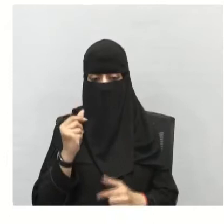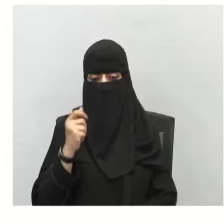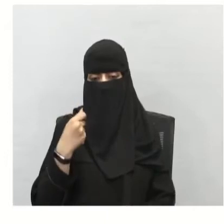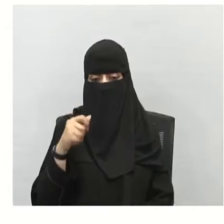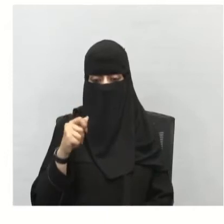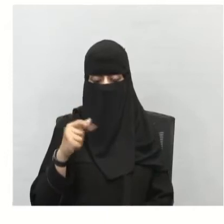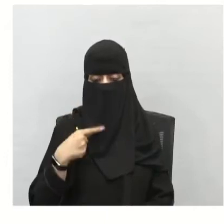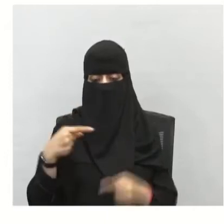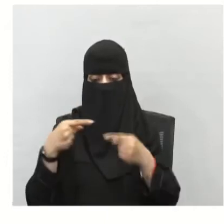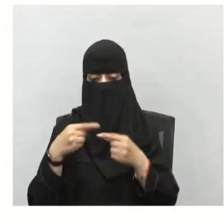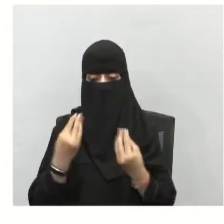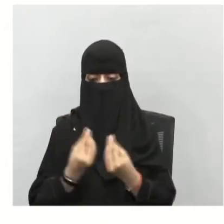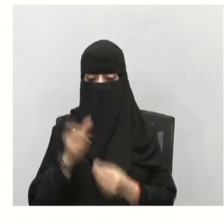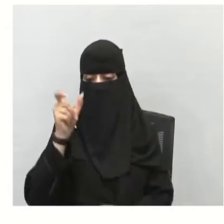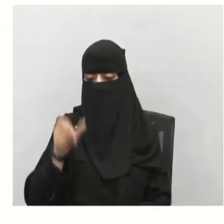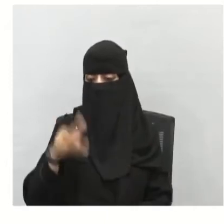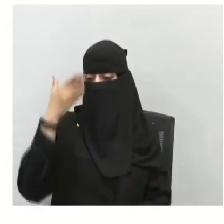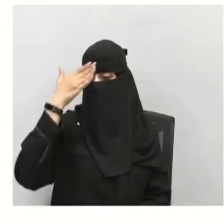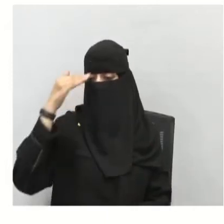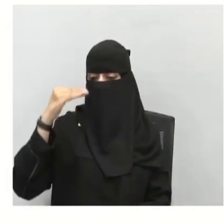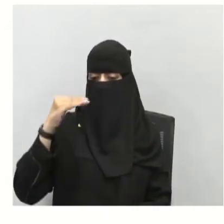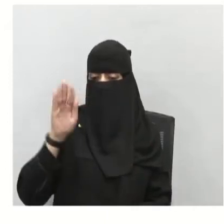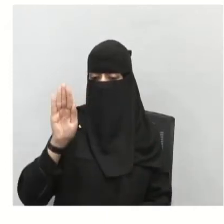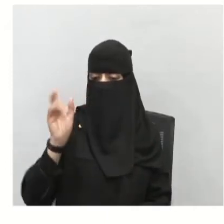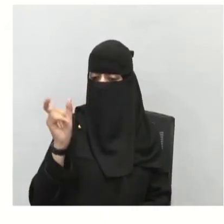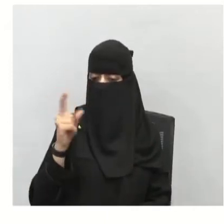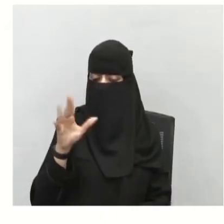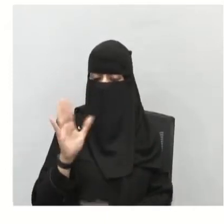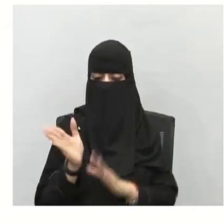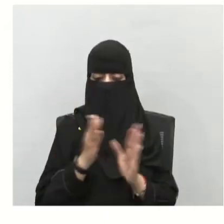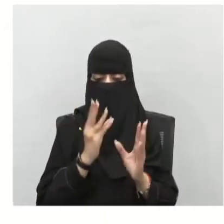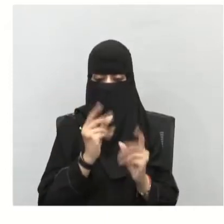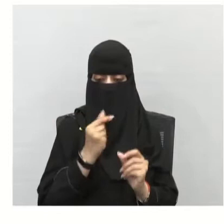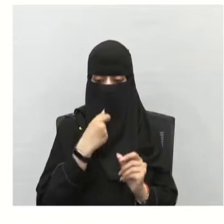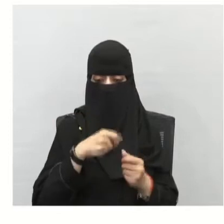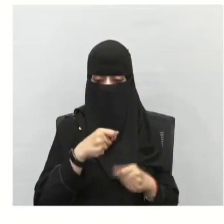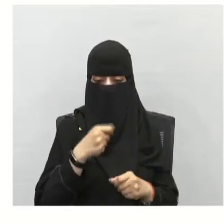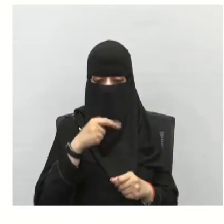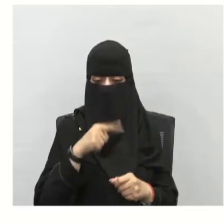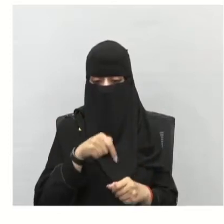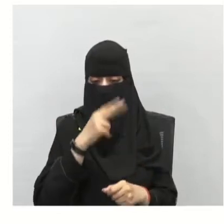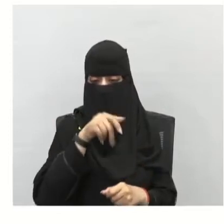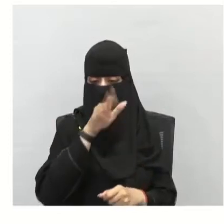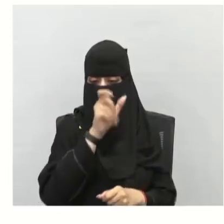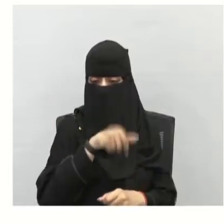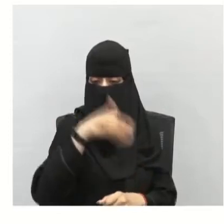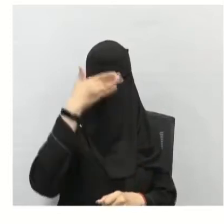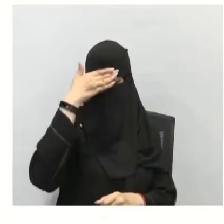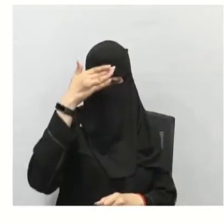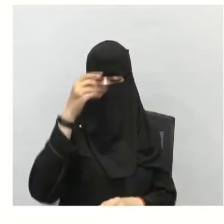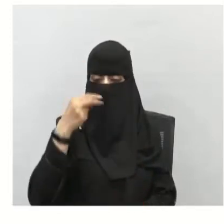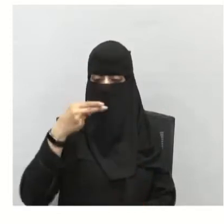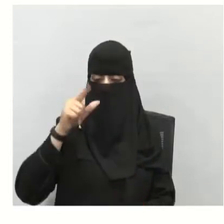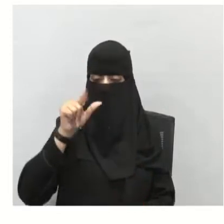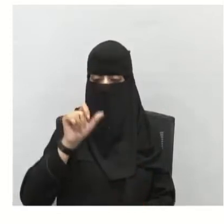مع حسن وعدد النقود التي مع علي، مستعملا الإشارات